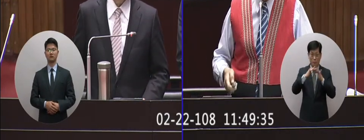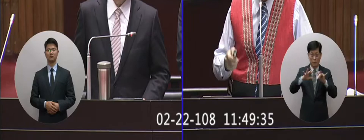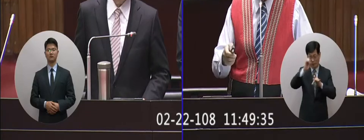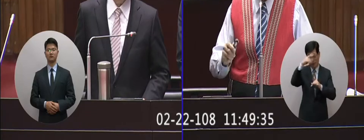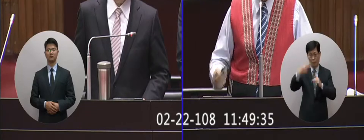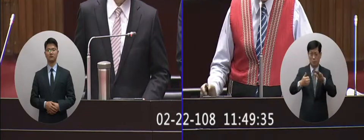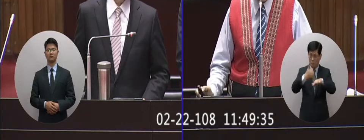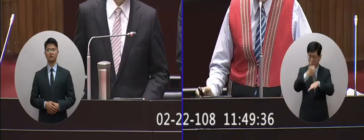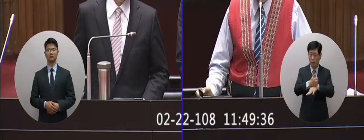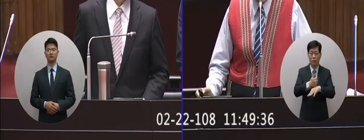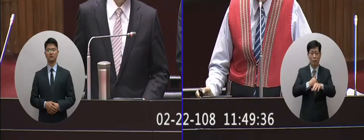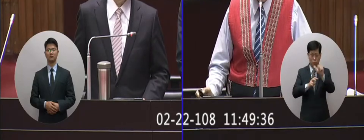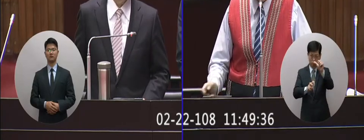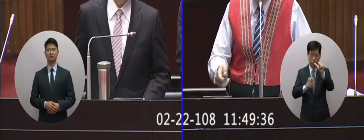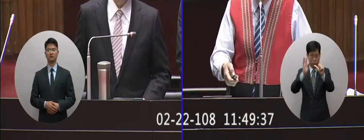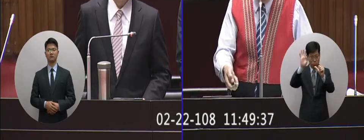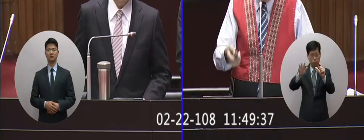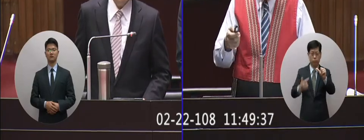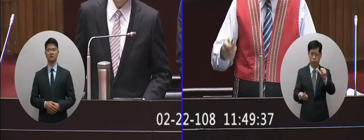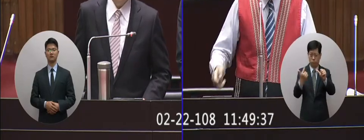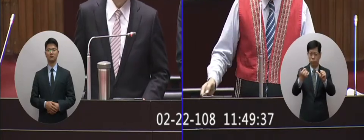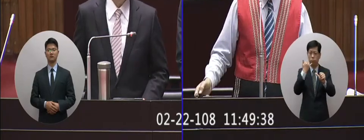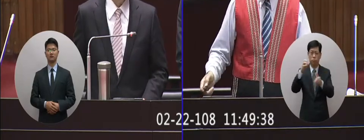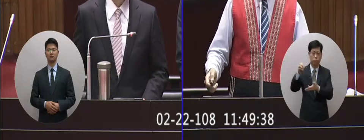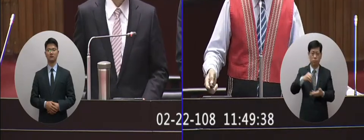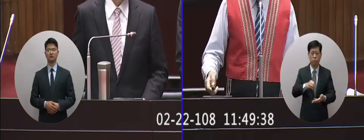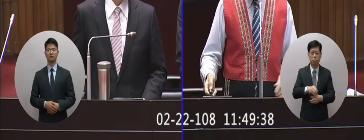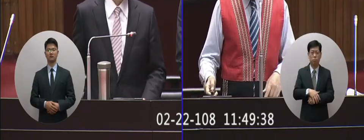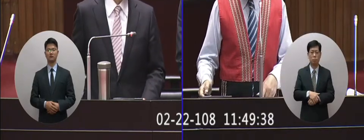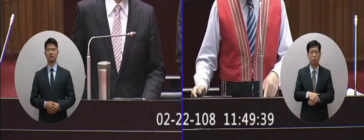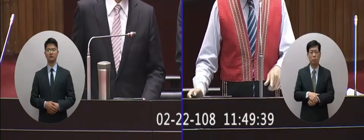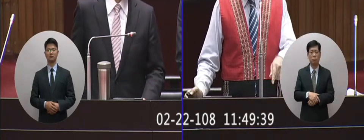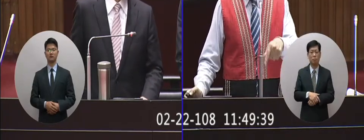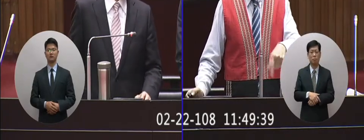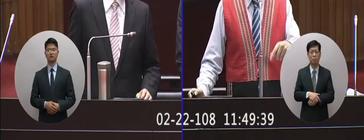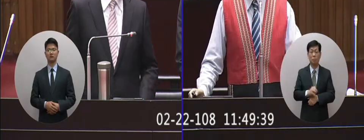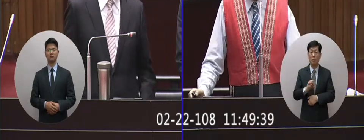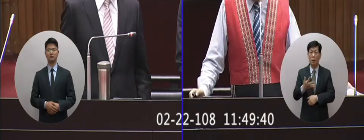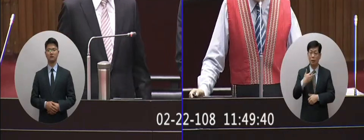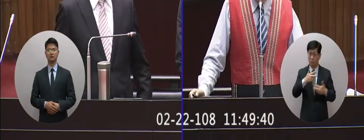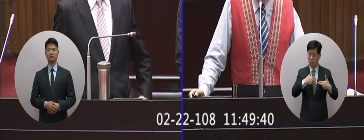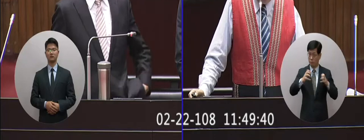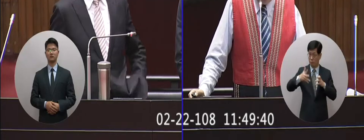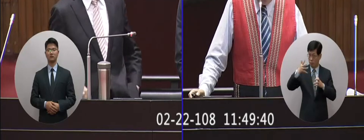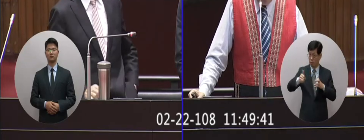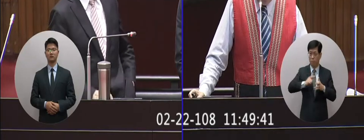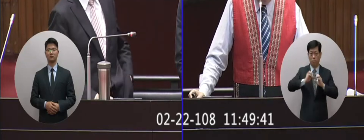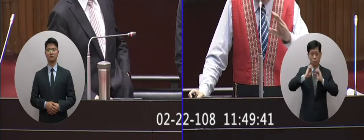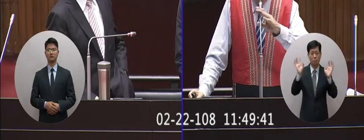党再上任，应该520之后应该很快啊，啊，因为蔡总统说